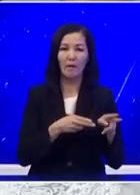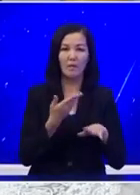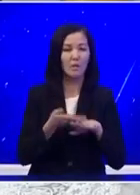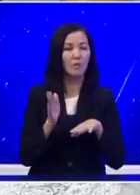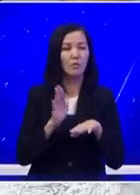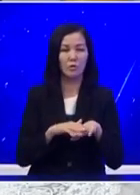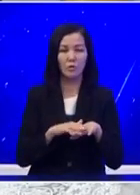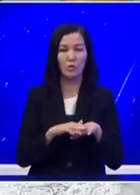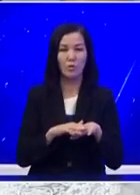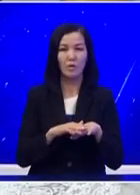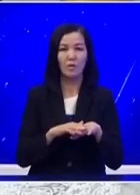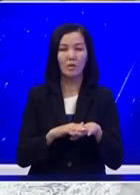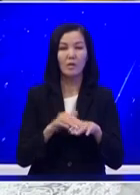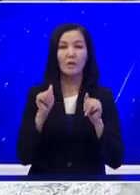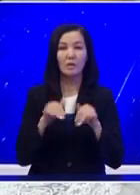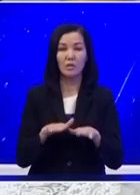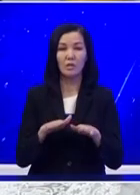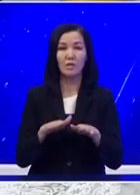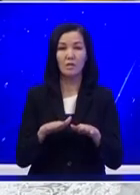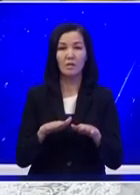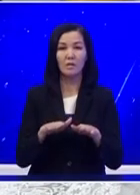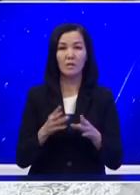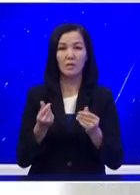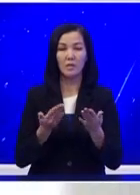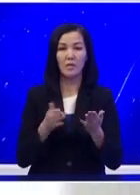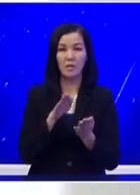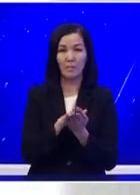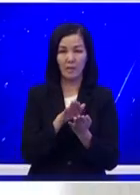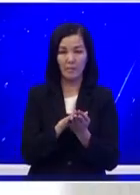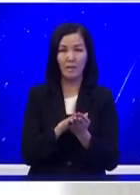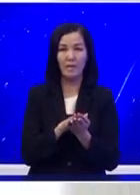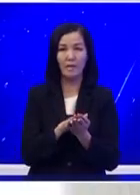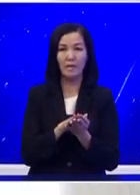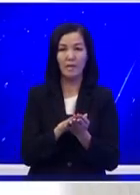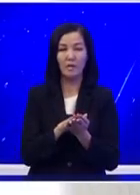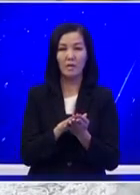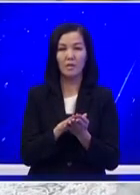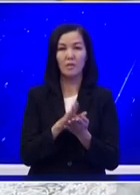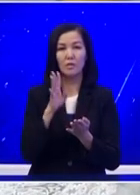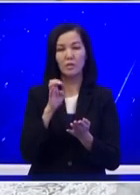тяжело. Мы решили с супругой, подкопили денежки. Денег ушло порядка